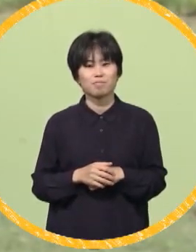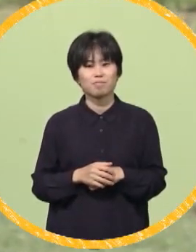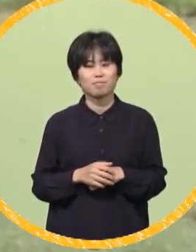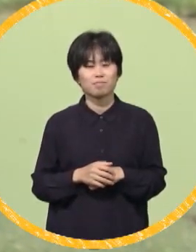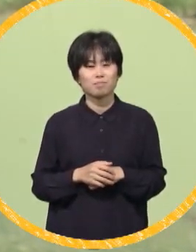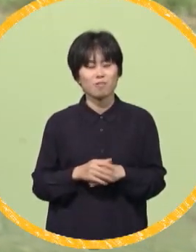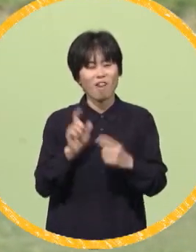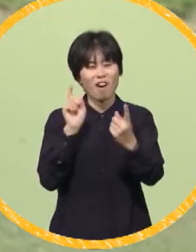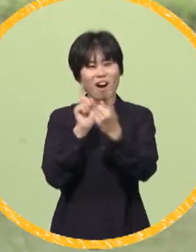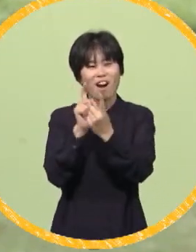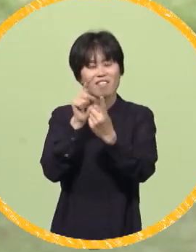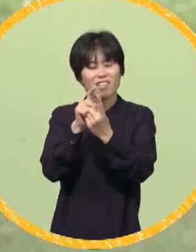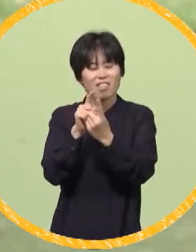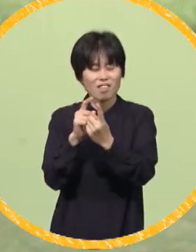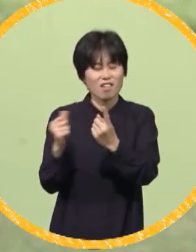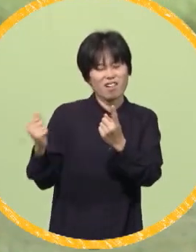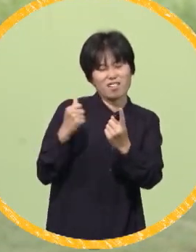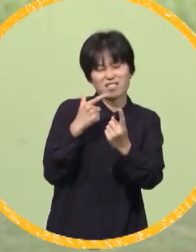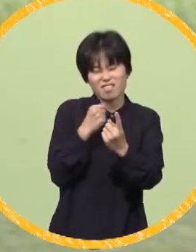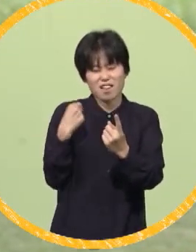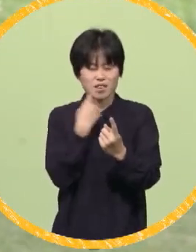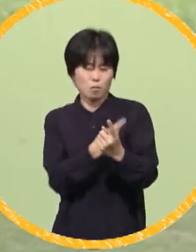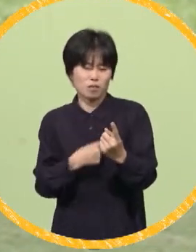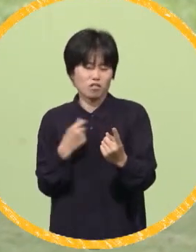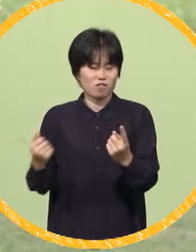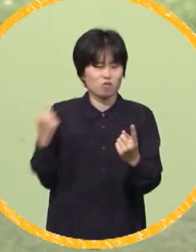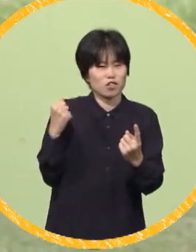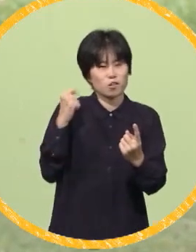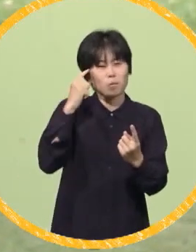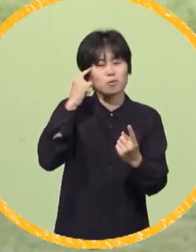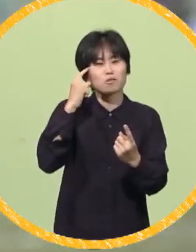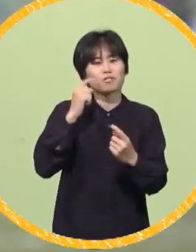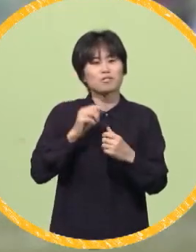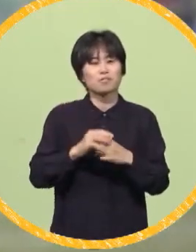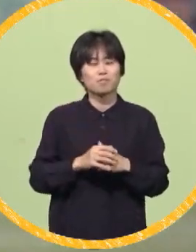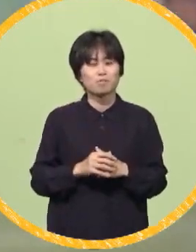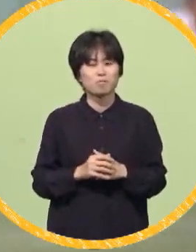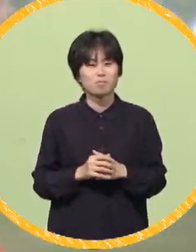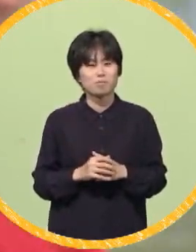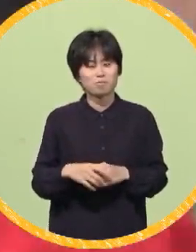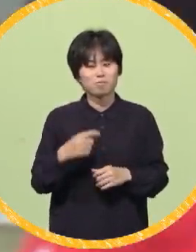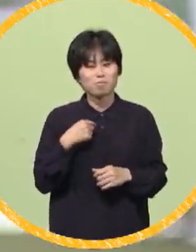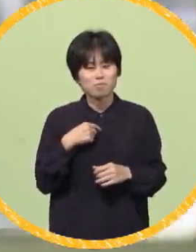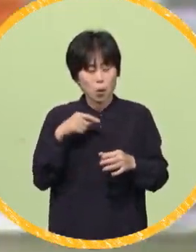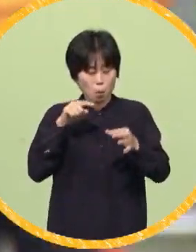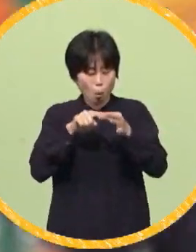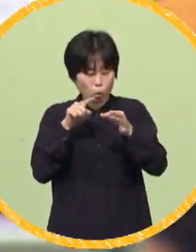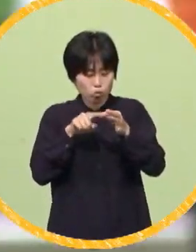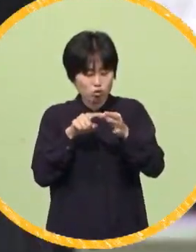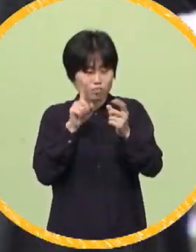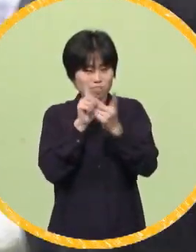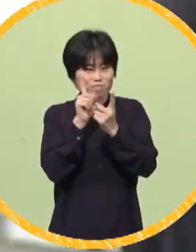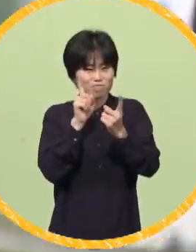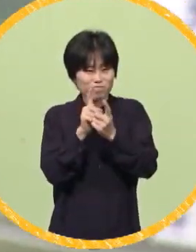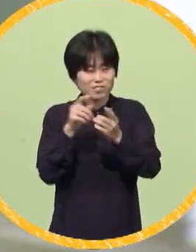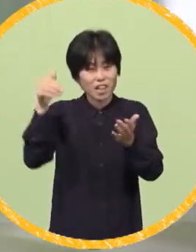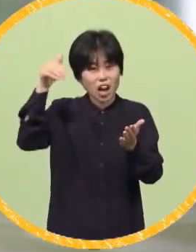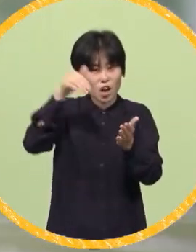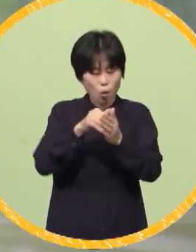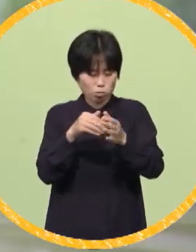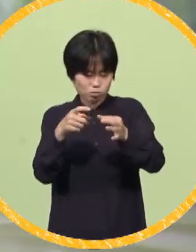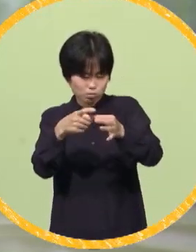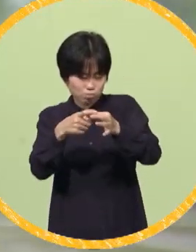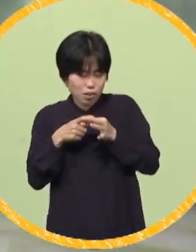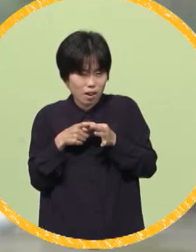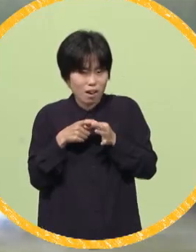まあ向こうの方が勝ちたいという気持ちが勝ったって感じですね、 あーなるほど、 でもうちはやっぱりボールへの最後の寄せとか、はい、最後一